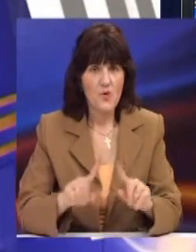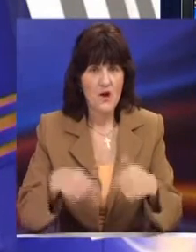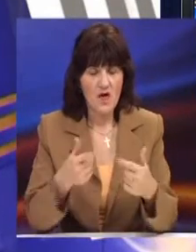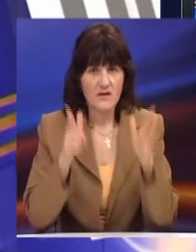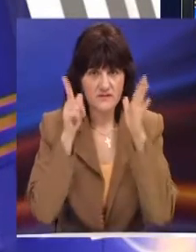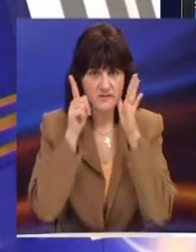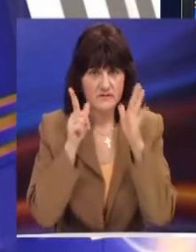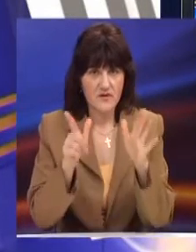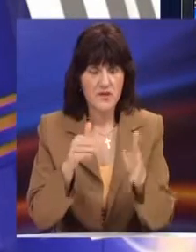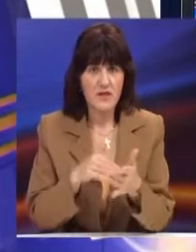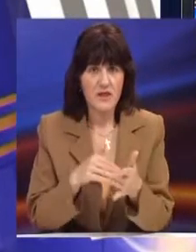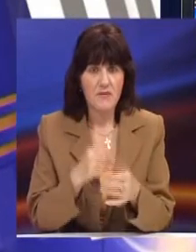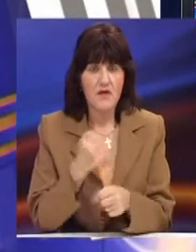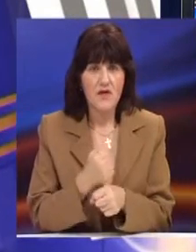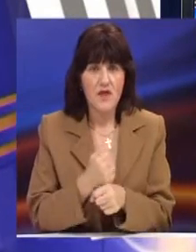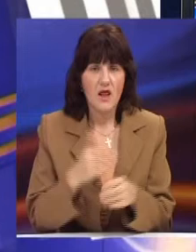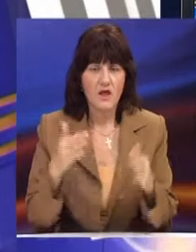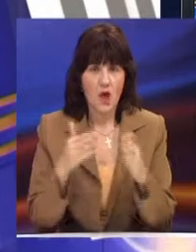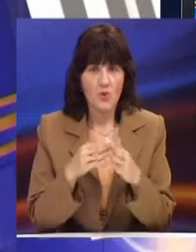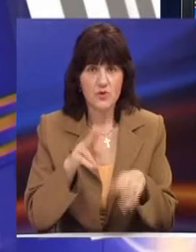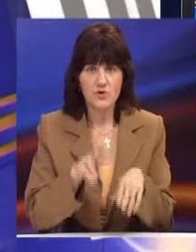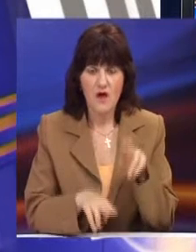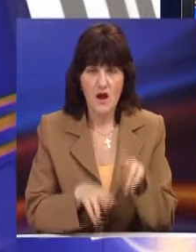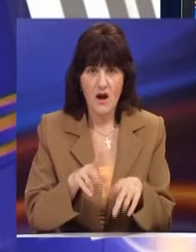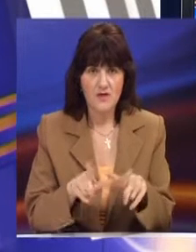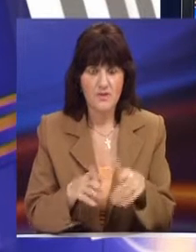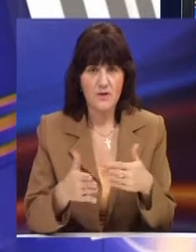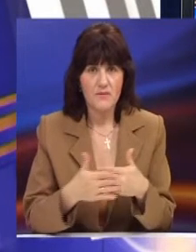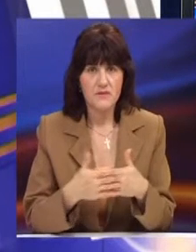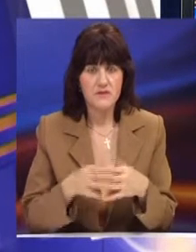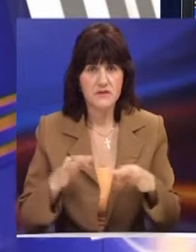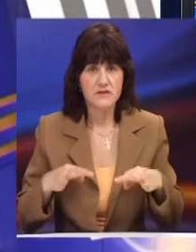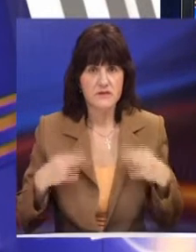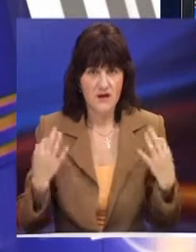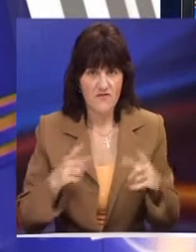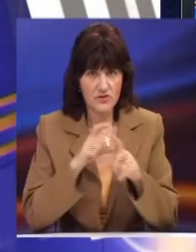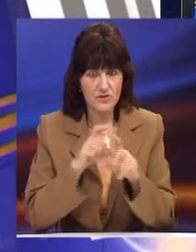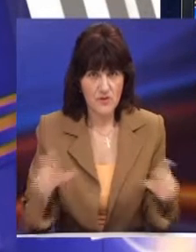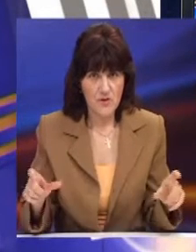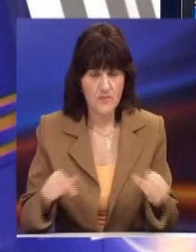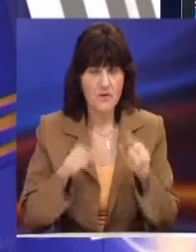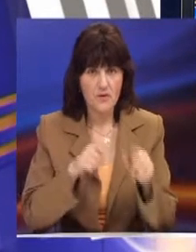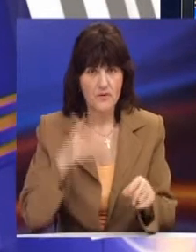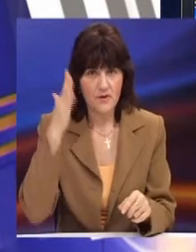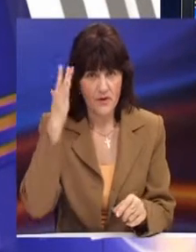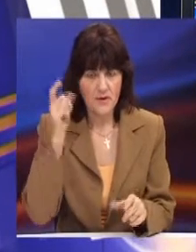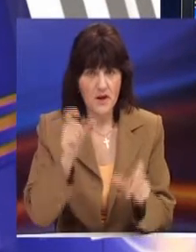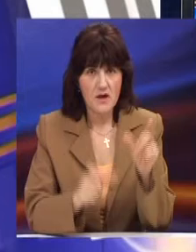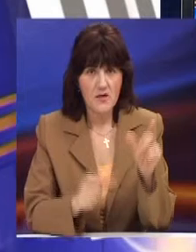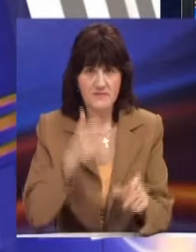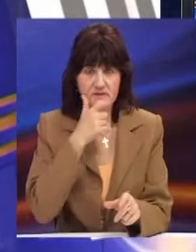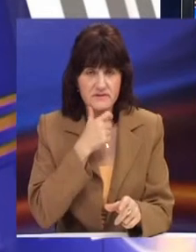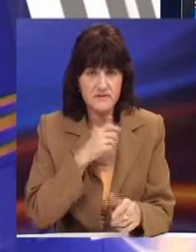U narednih nedelju dana trebalo bi s radom da počne odeljenje kućnog lečenja pri Domu zdravlja. Odeljenje će se baviti palijativnim